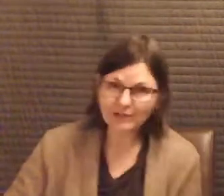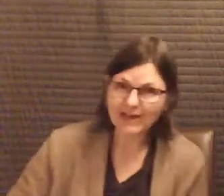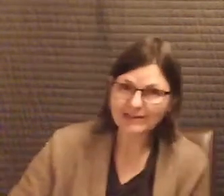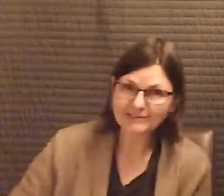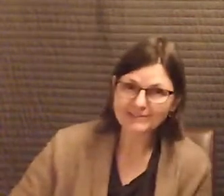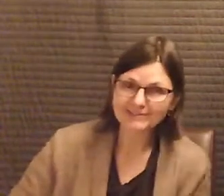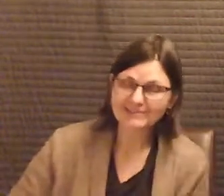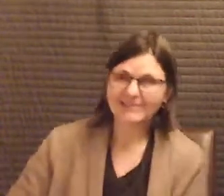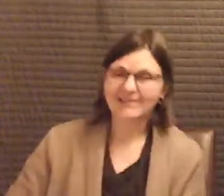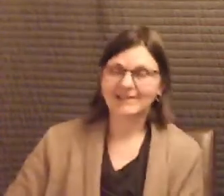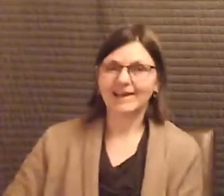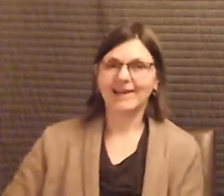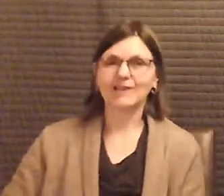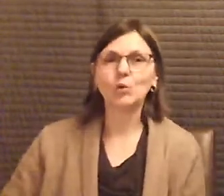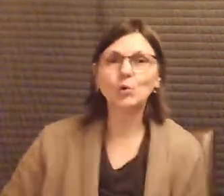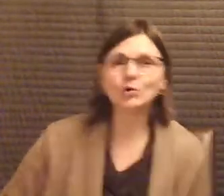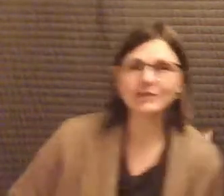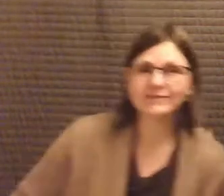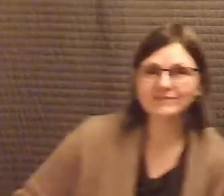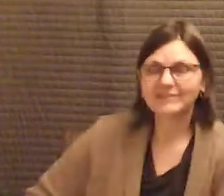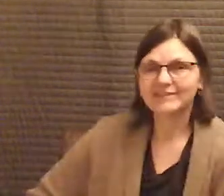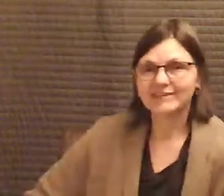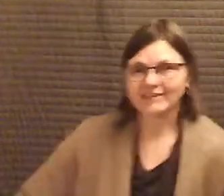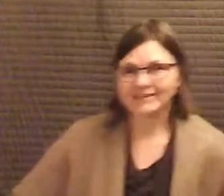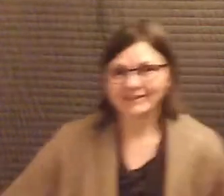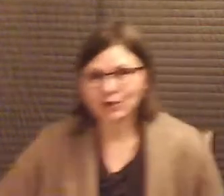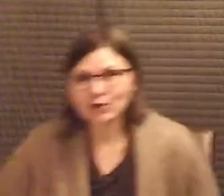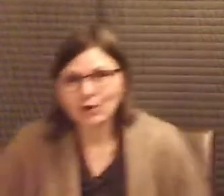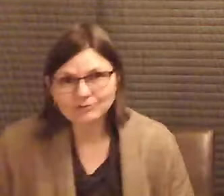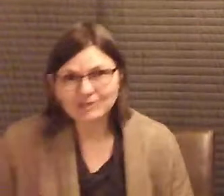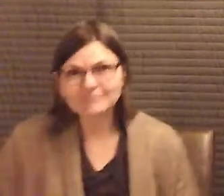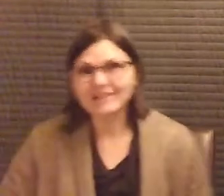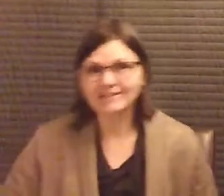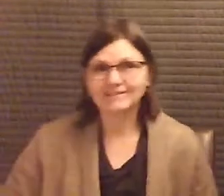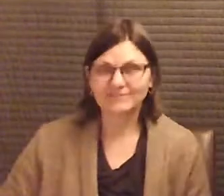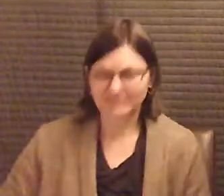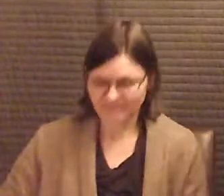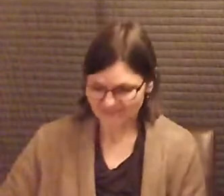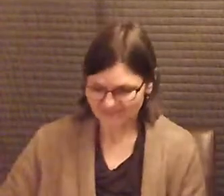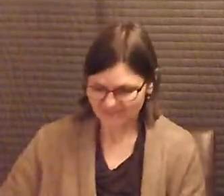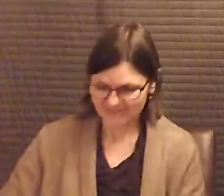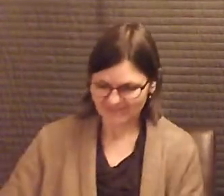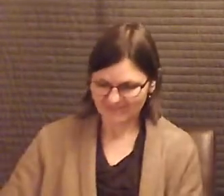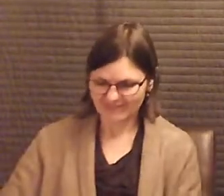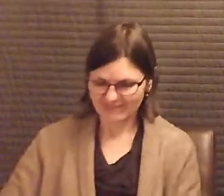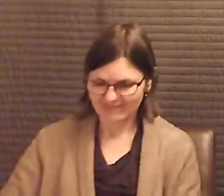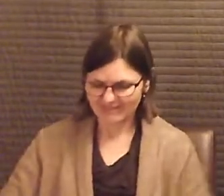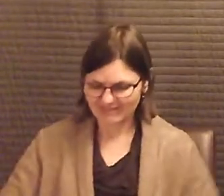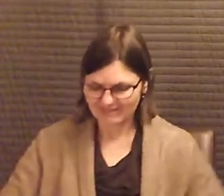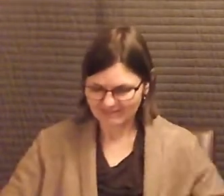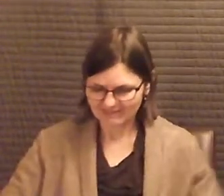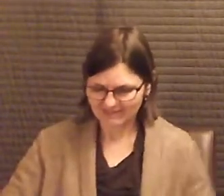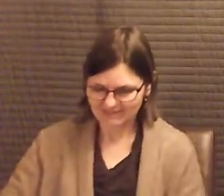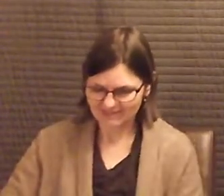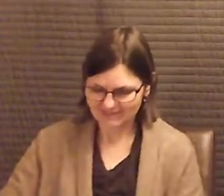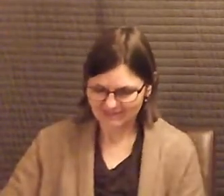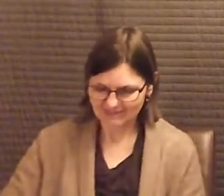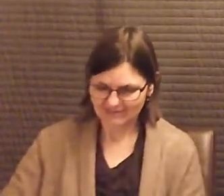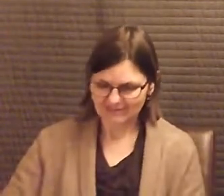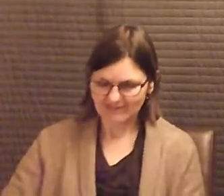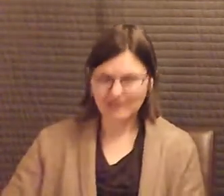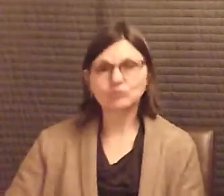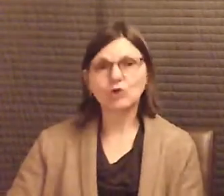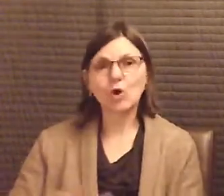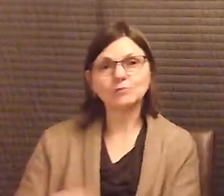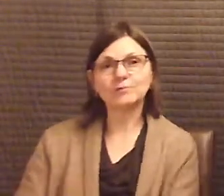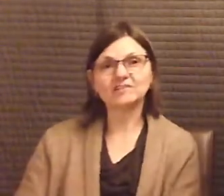en huilen en roeren heeft een over and now and when the chief bries en elders om